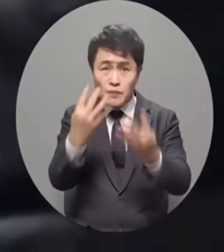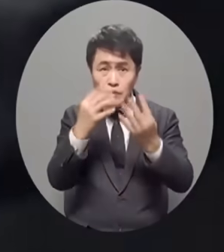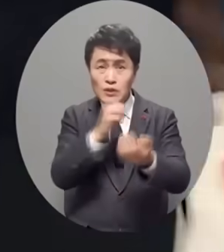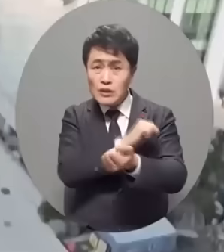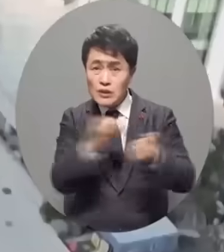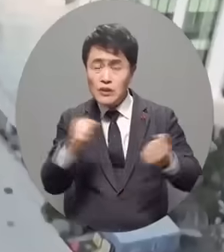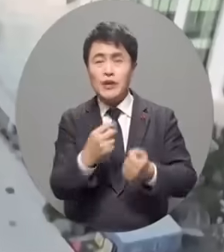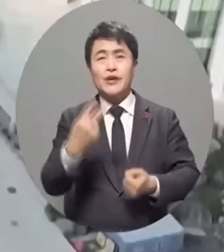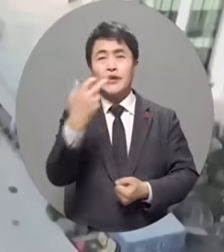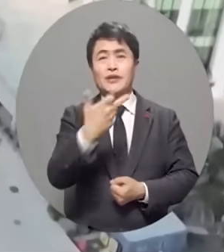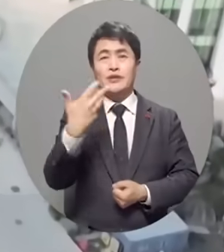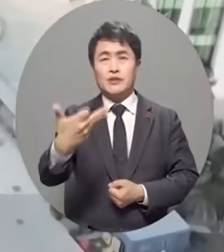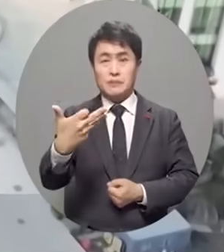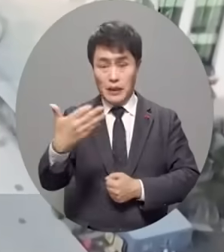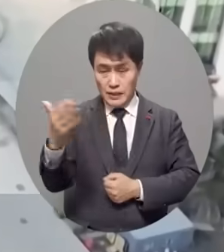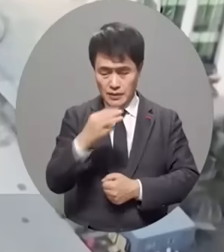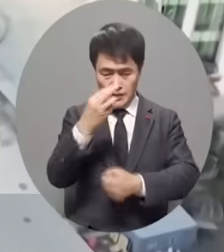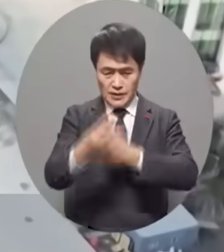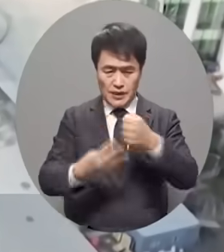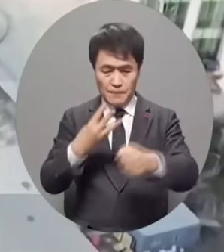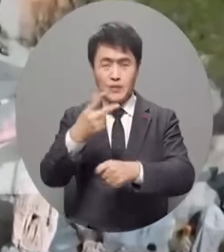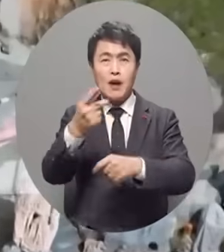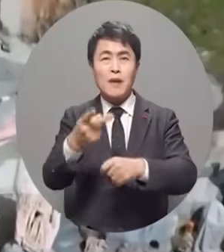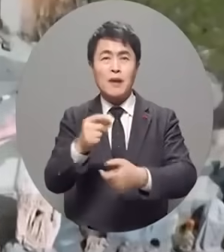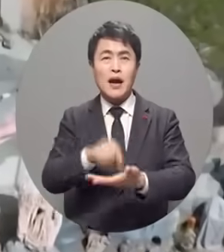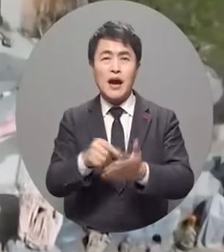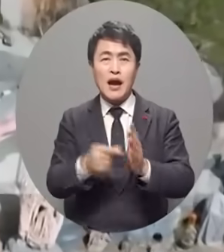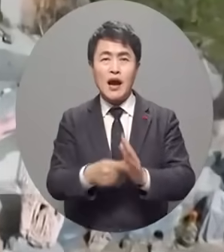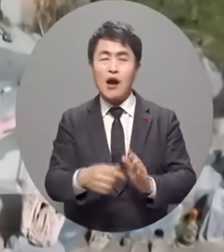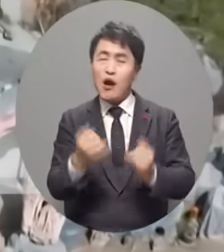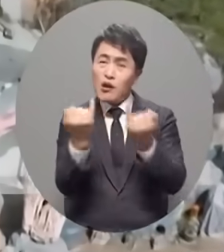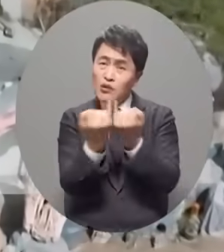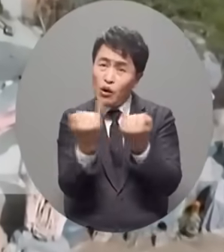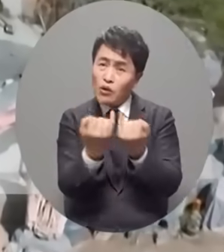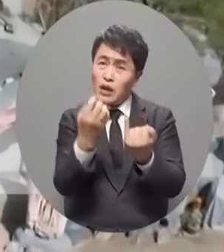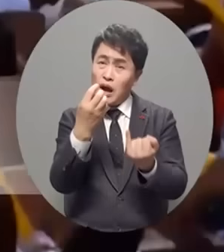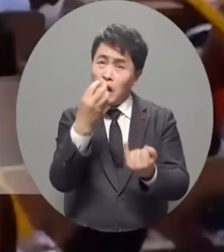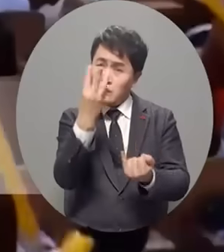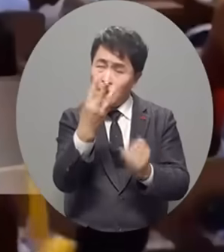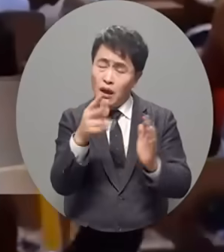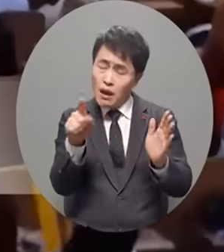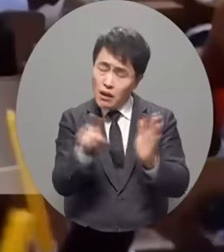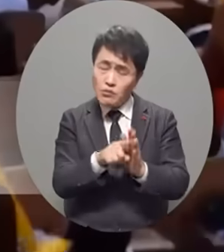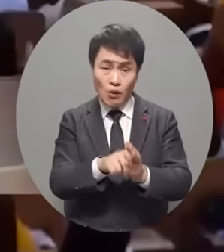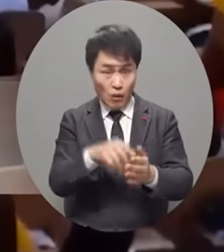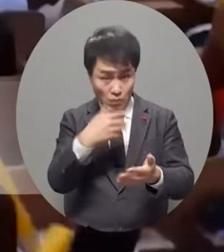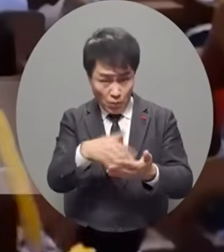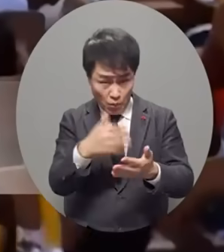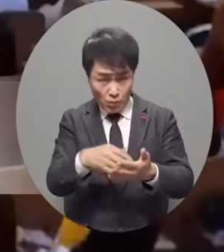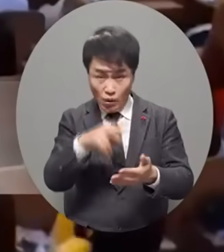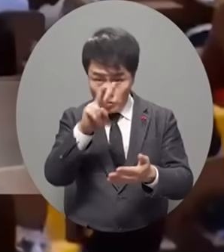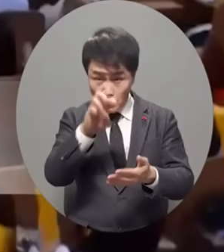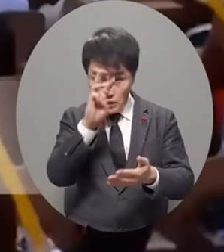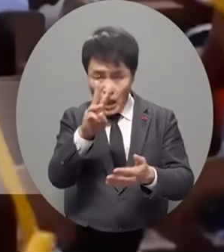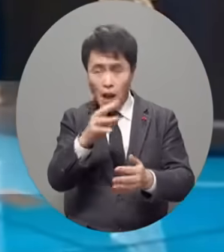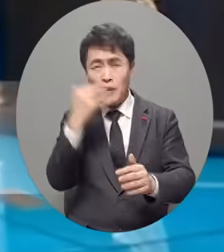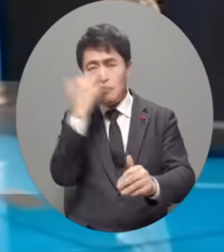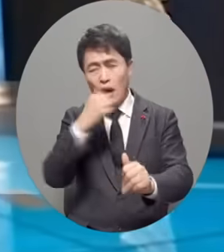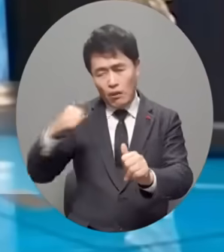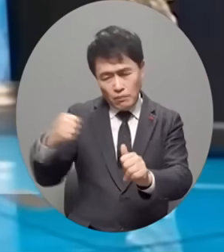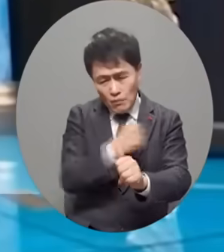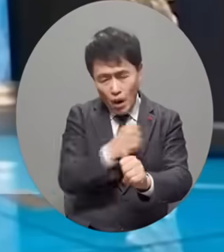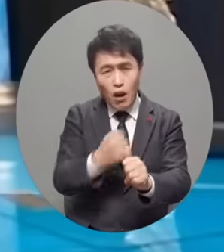지난 2018년부터 3년 반 동안 여신도 3명을 모두 23차례에 걸쳐 상습 성추행, 성폭행한